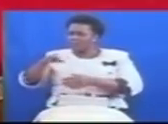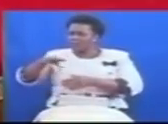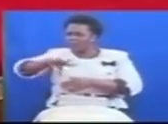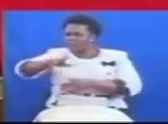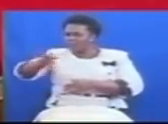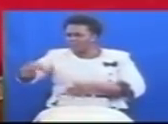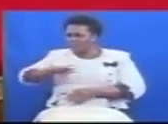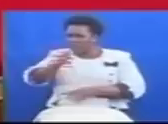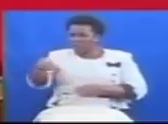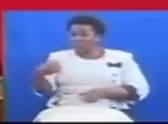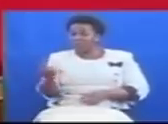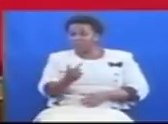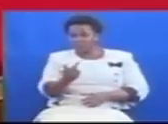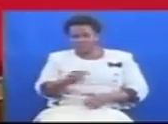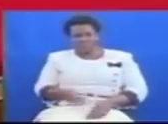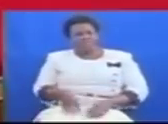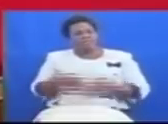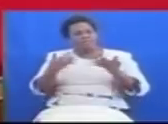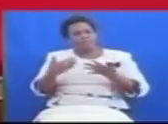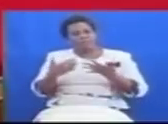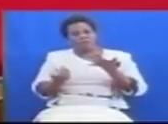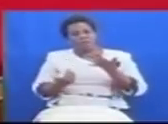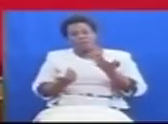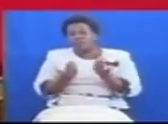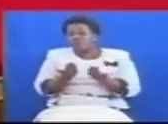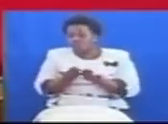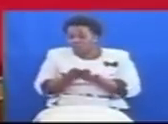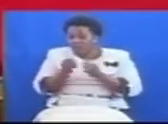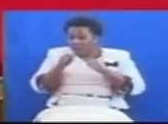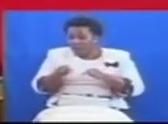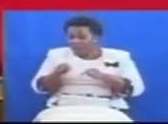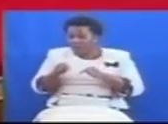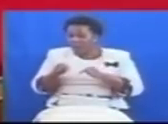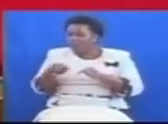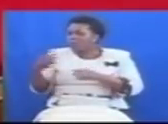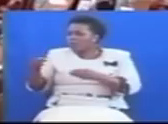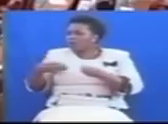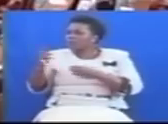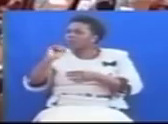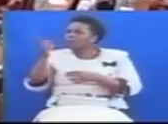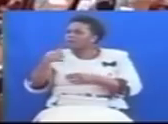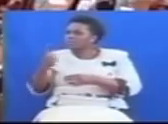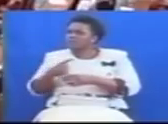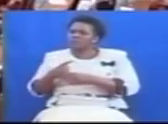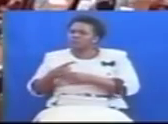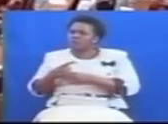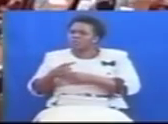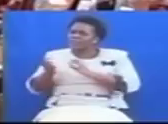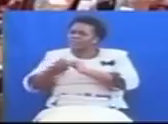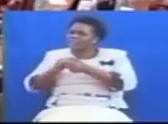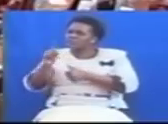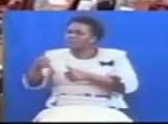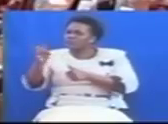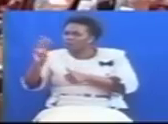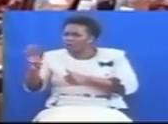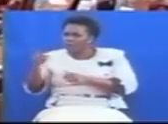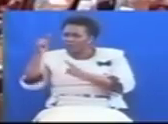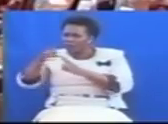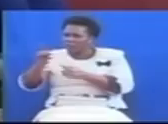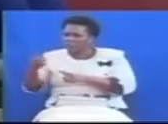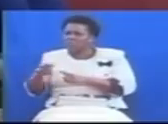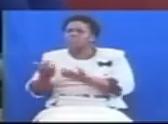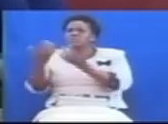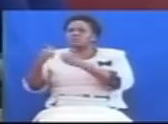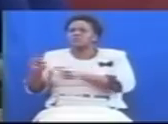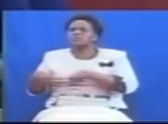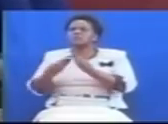kabla ya saa 7 nipate majibu nini kinaweza kufanyika ili kuondoa kero hii ya wananchi katika eneo hili. Asante. Mheshimiwa Rafael Chengeni, swali